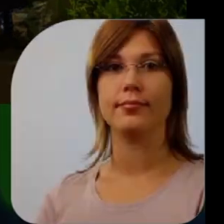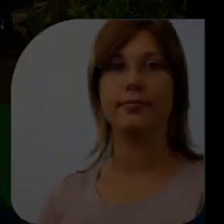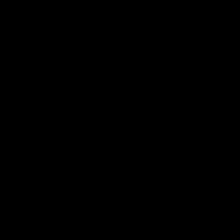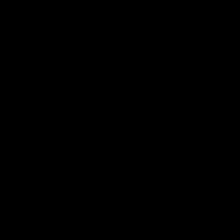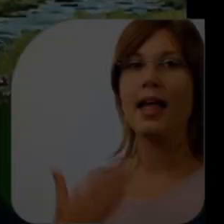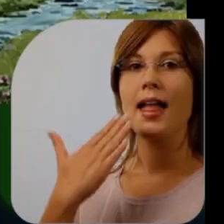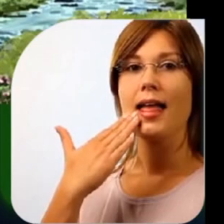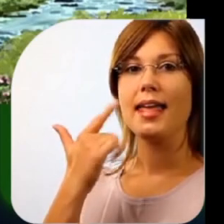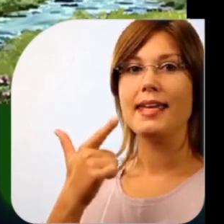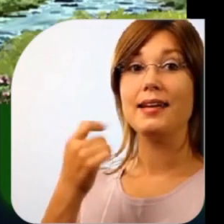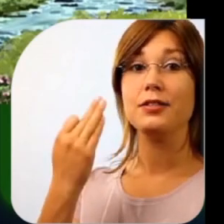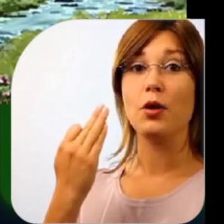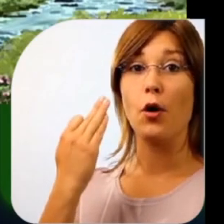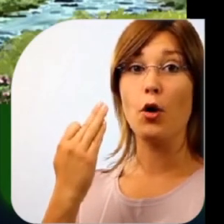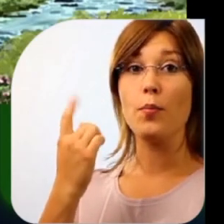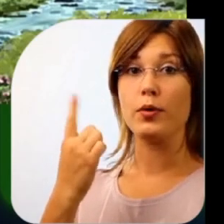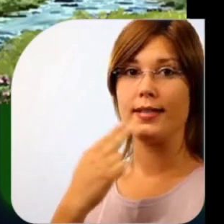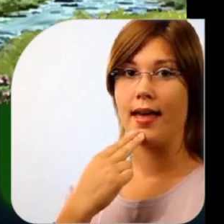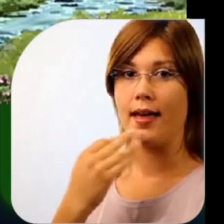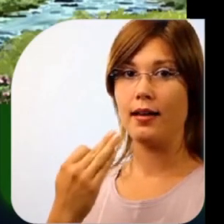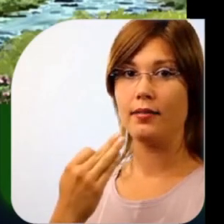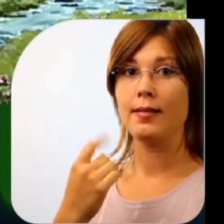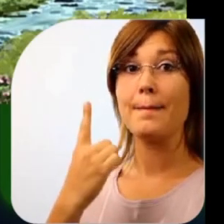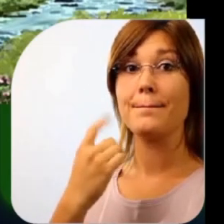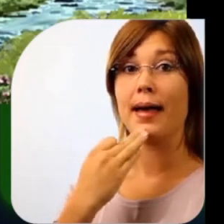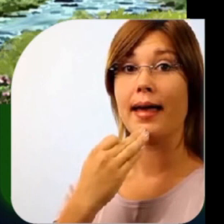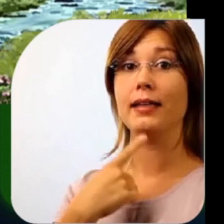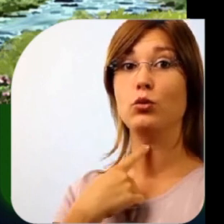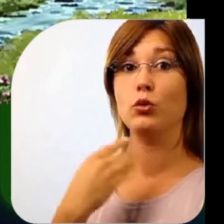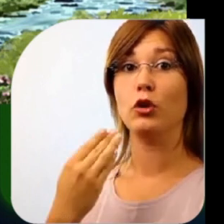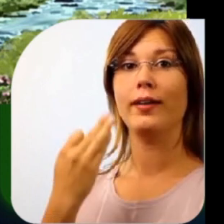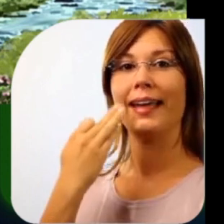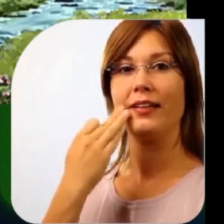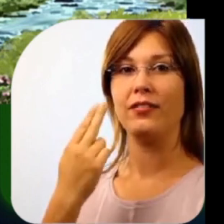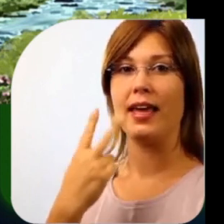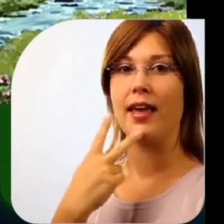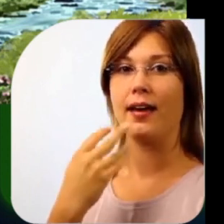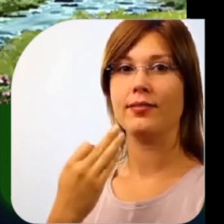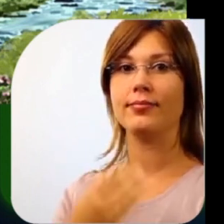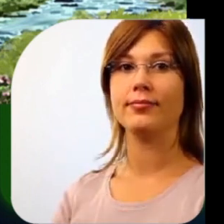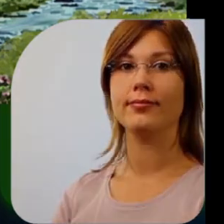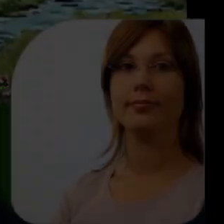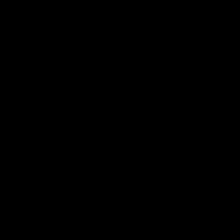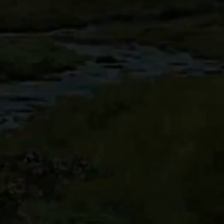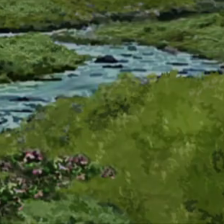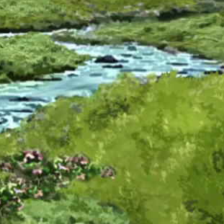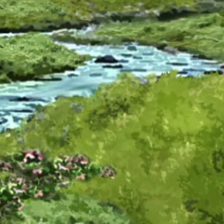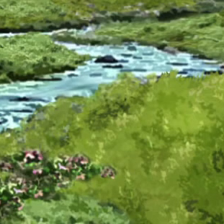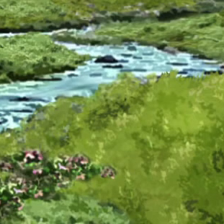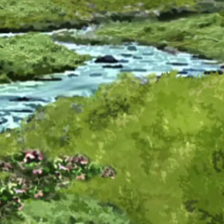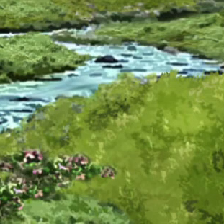forêt. Ils se reposèrent près d'une rivière.